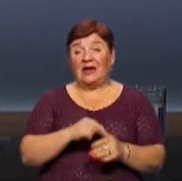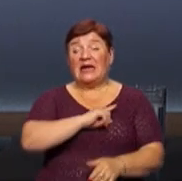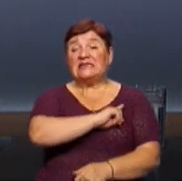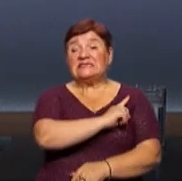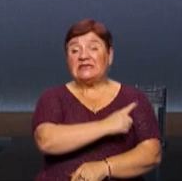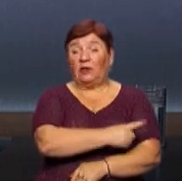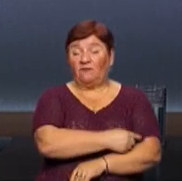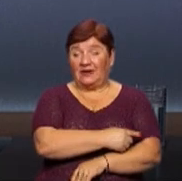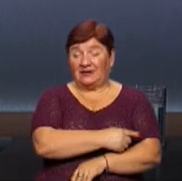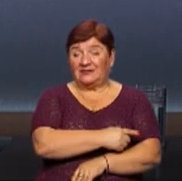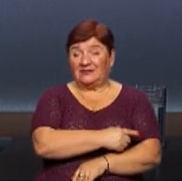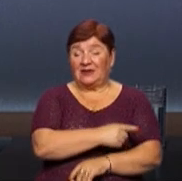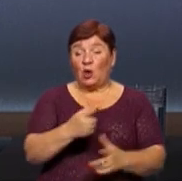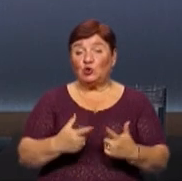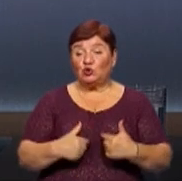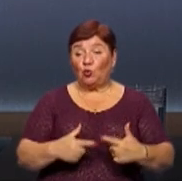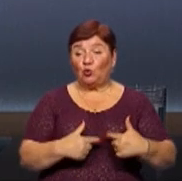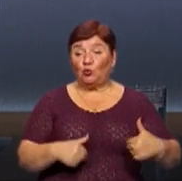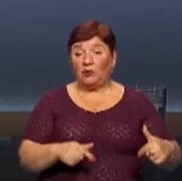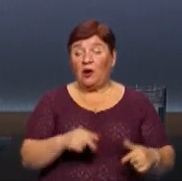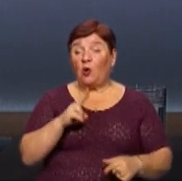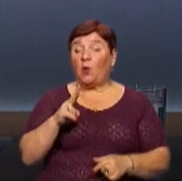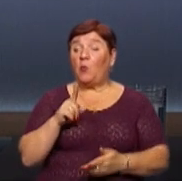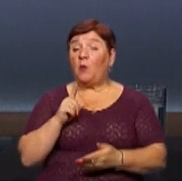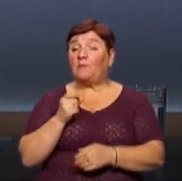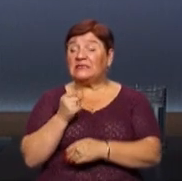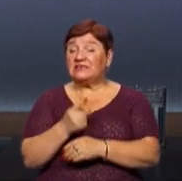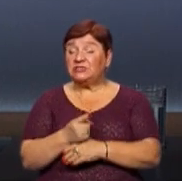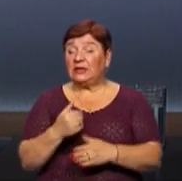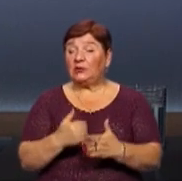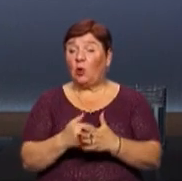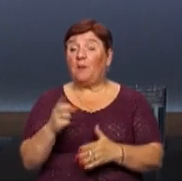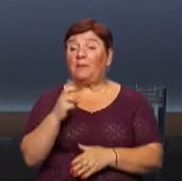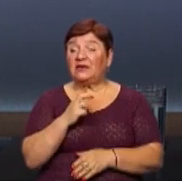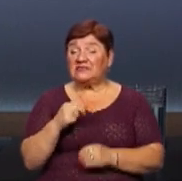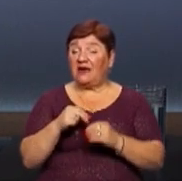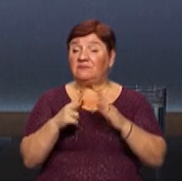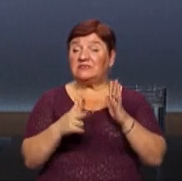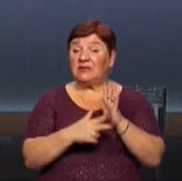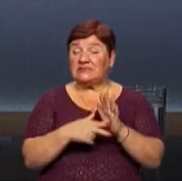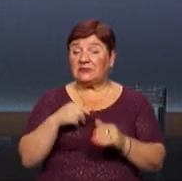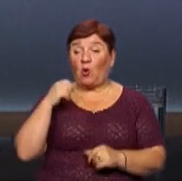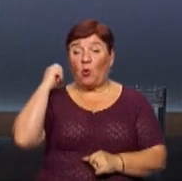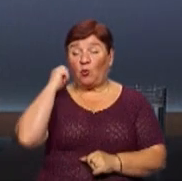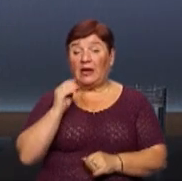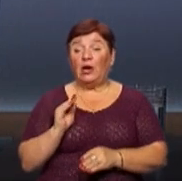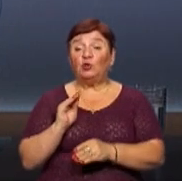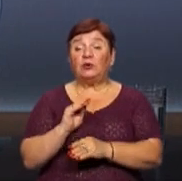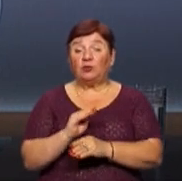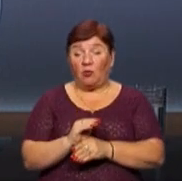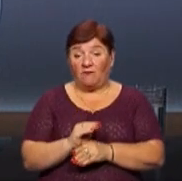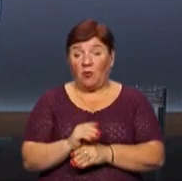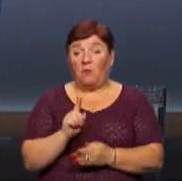силових структур. Так? Ті, кому пенсії призначали до березня 2018 року, вони додатково